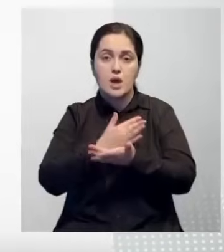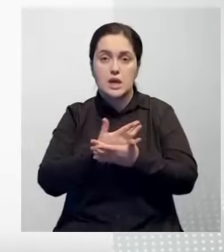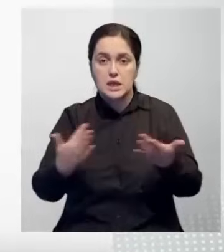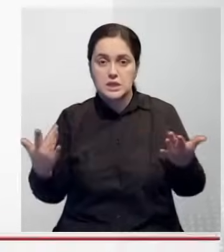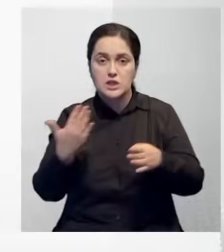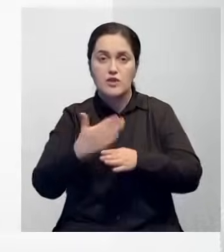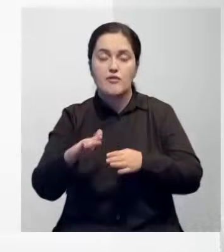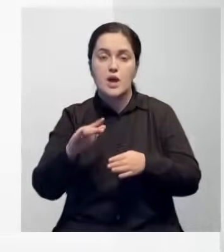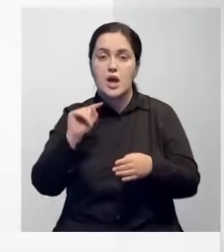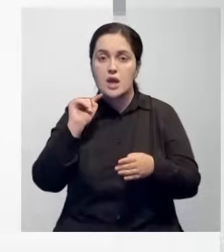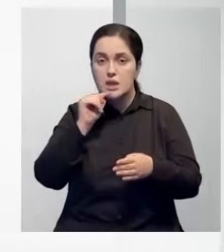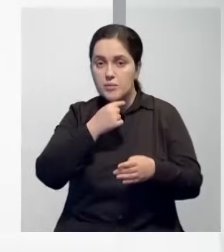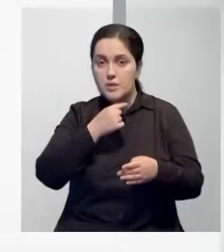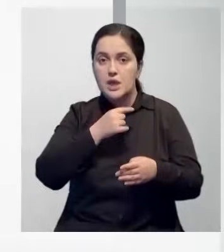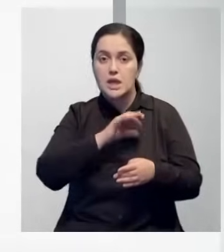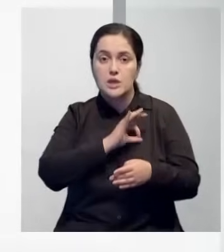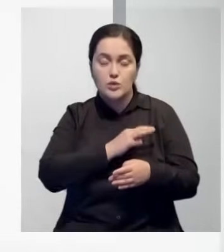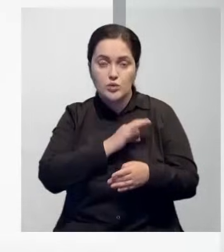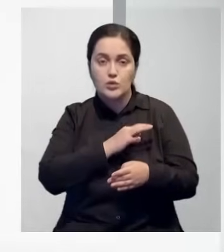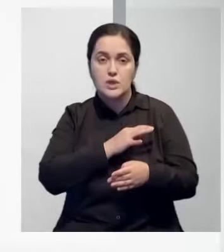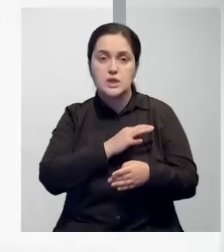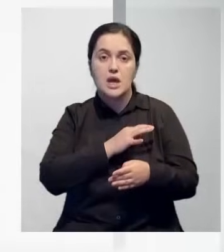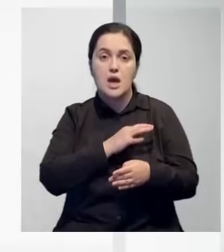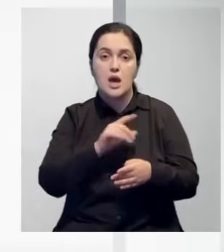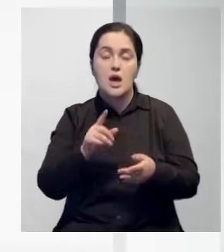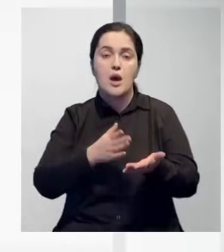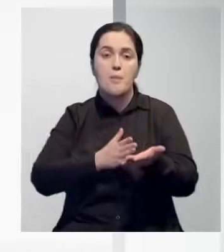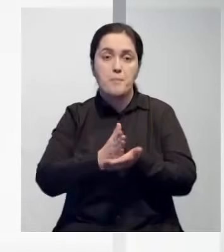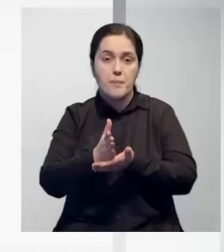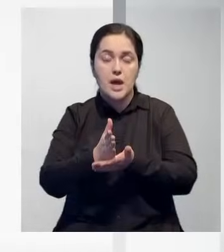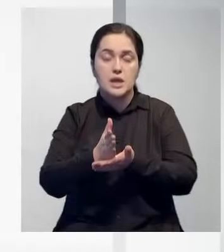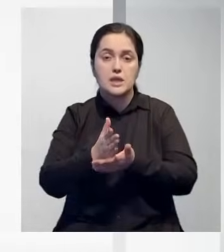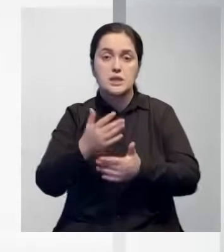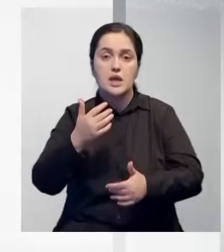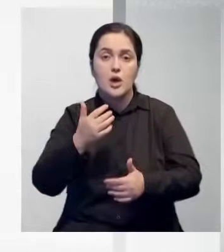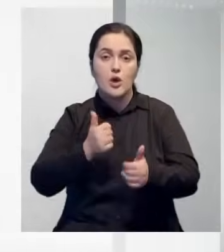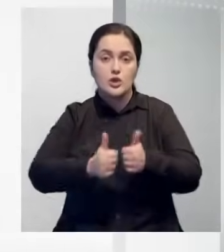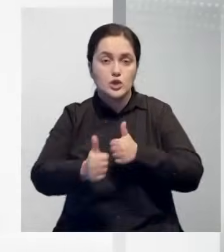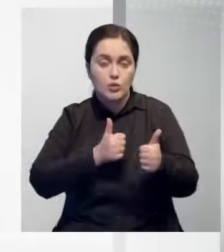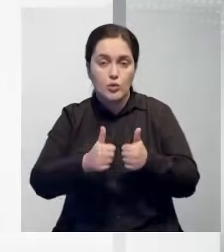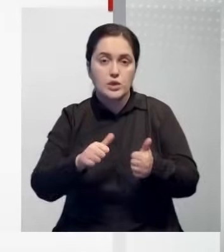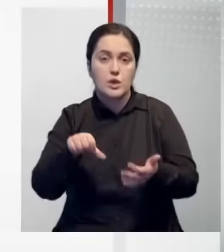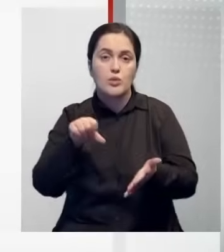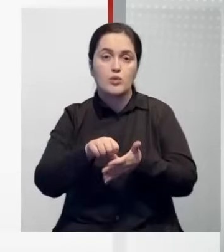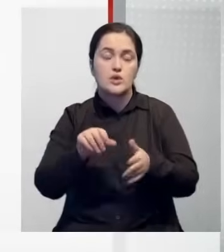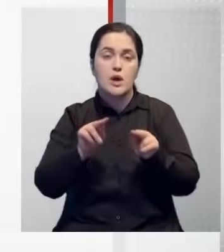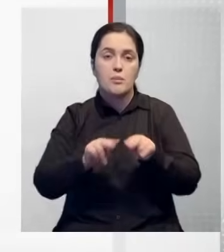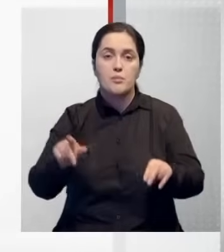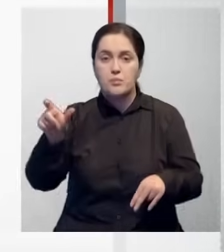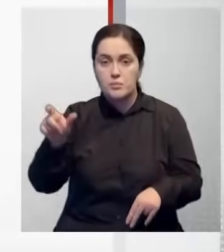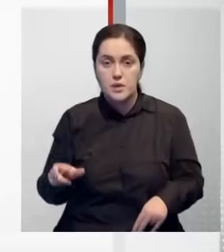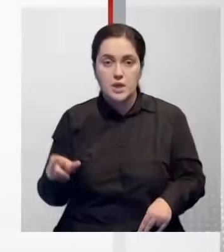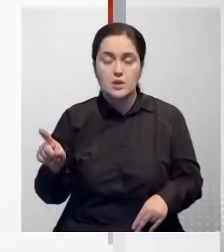представители различных сфер. В основном экономисты и юристы. Есть также инженеры. В политической гонке в этом году